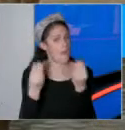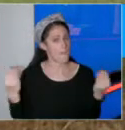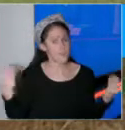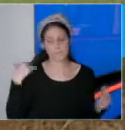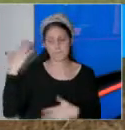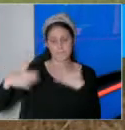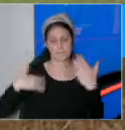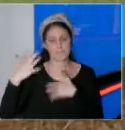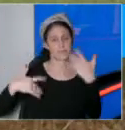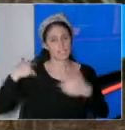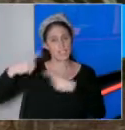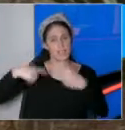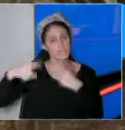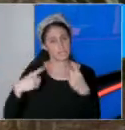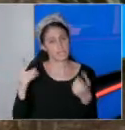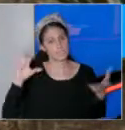ובמרוצת השנים נרקמו קשרים